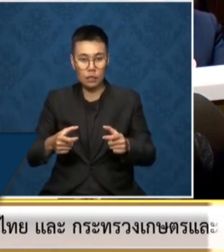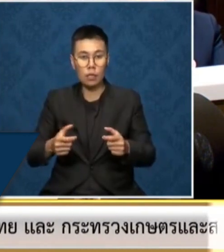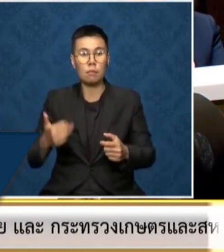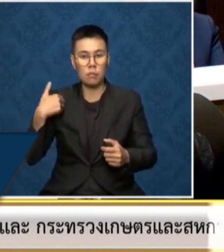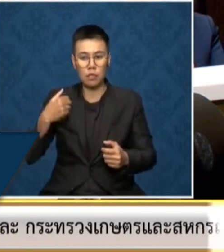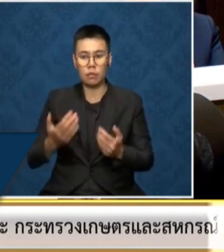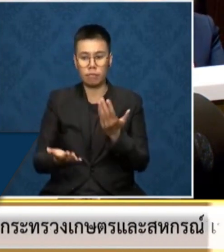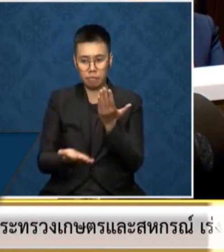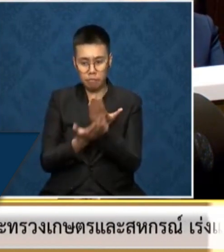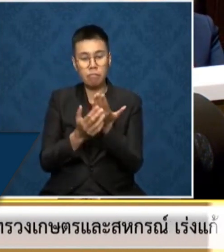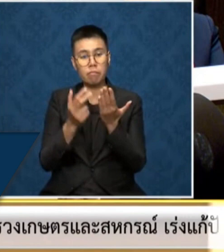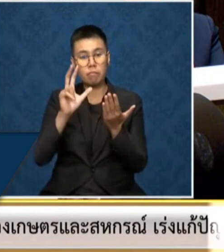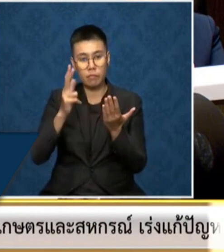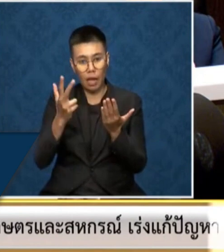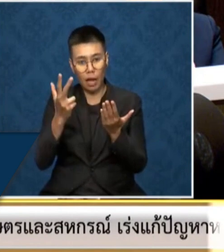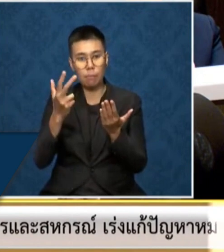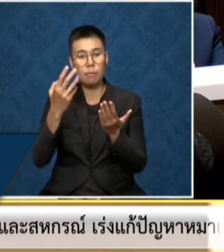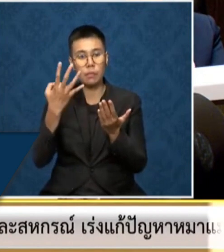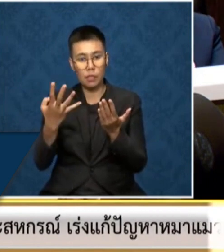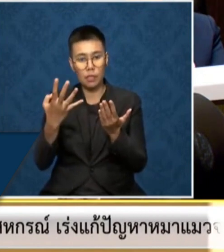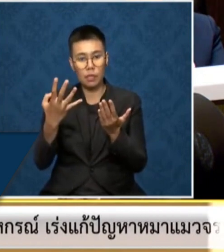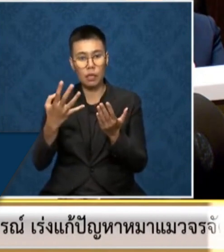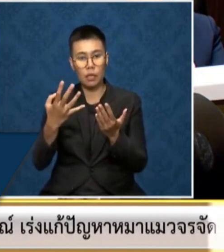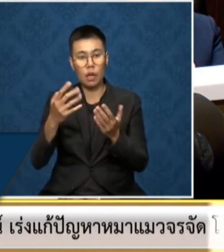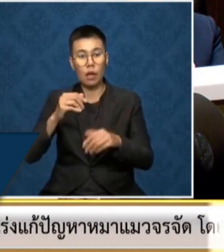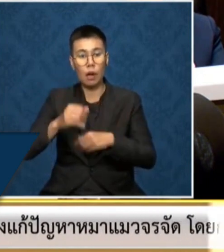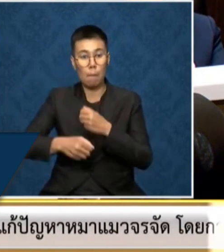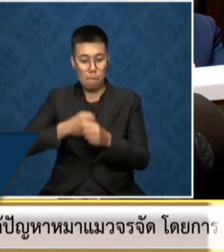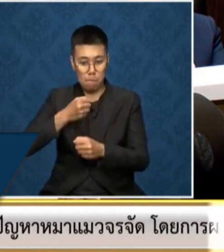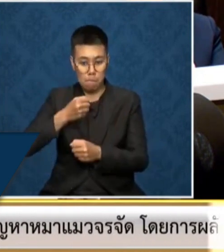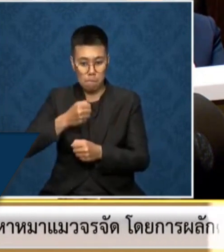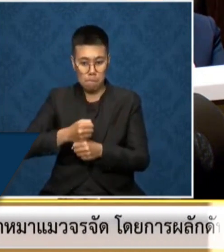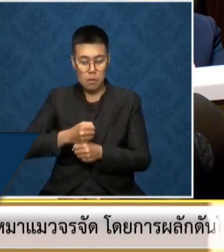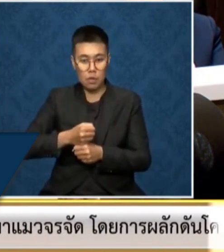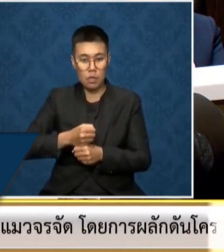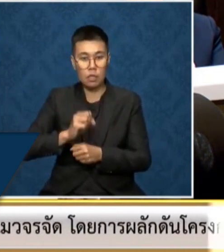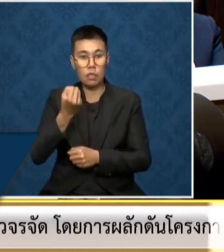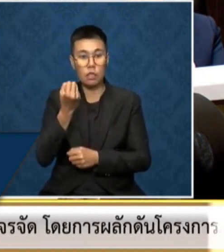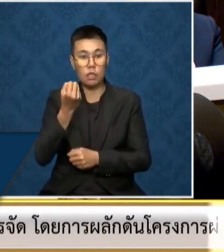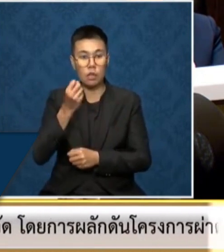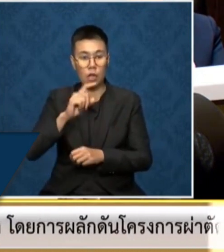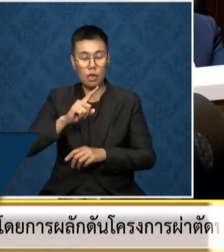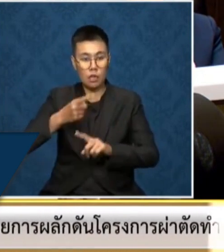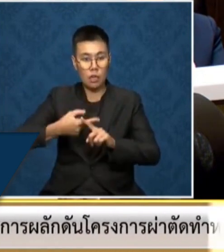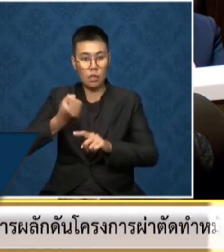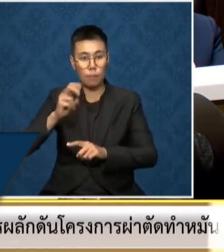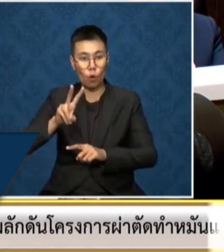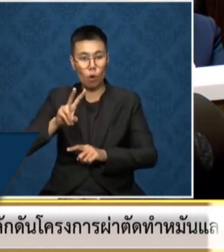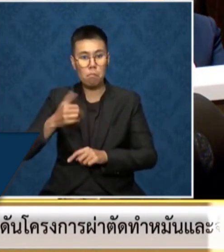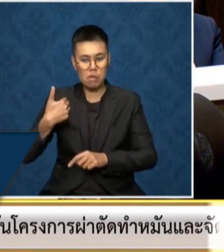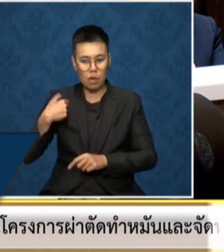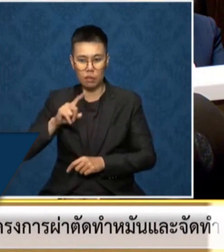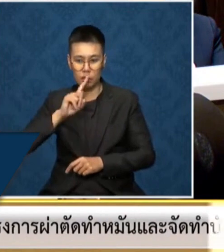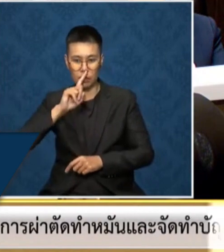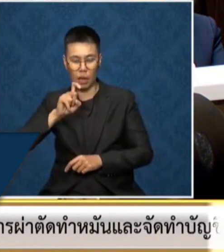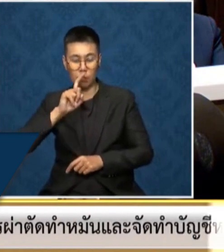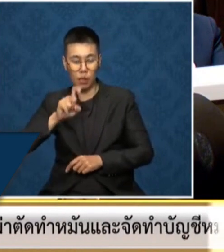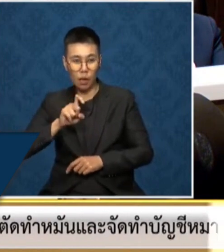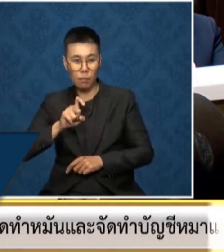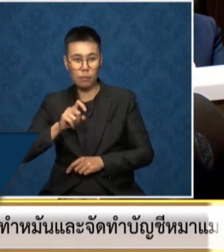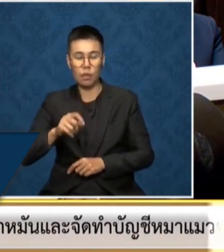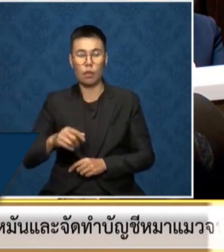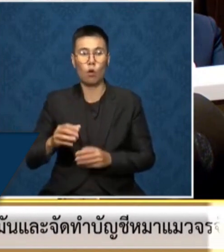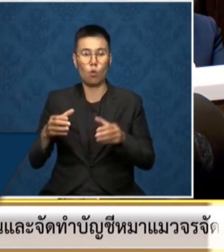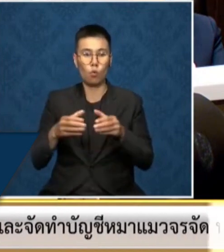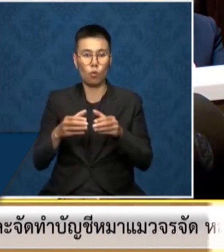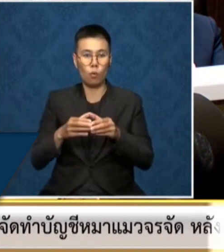แลชบับที่ 4ปลายปีนี้จะต้องถูกตงคำถามอย่างร่นแรงในที่ประชุมที่เรีกว่าคณะ